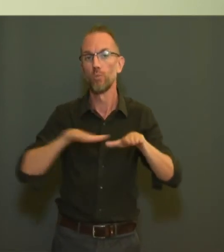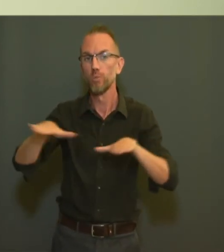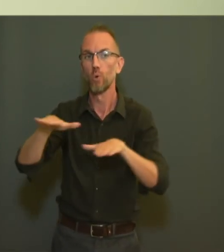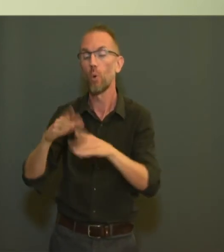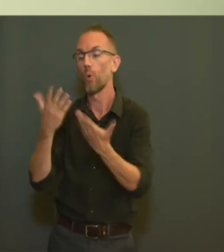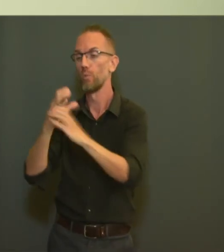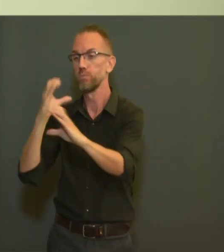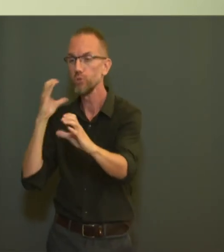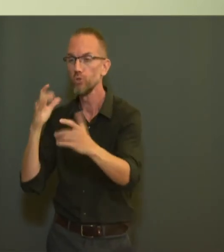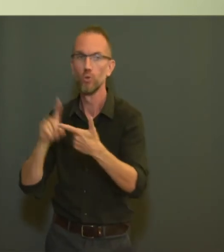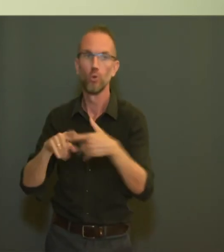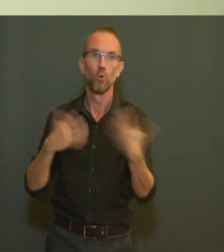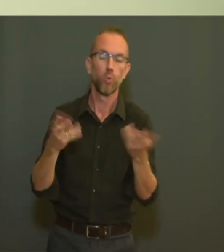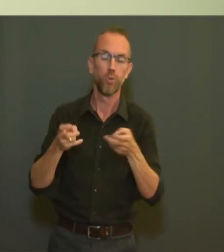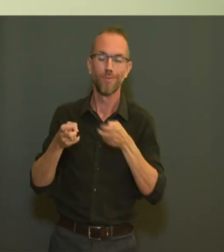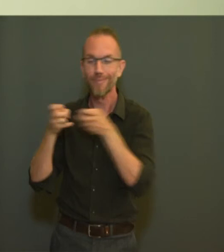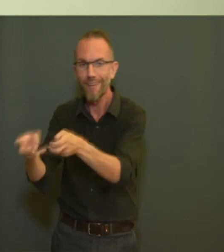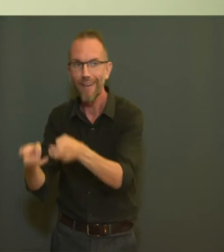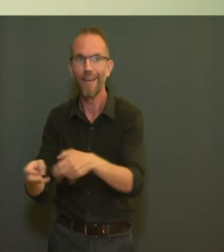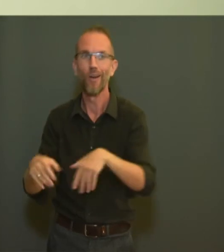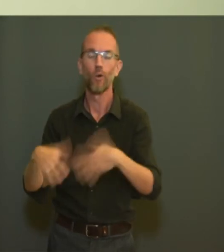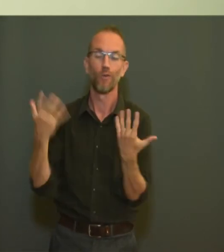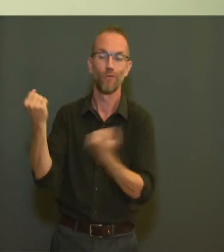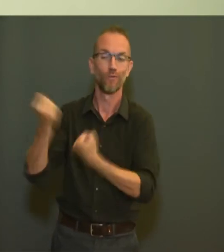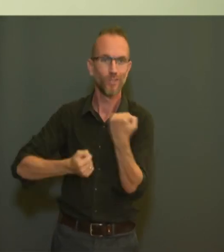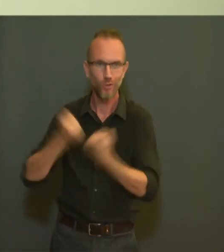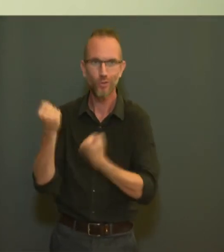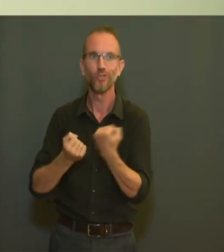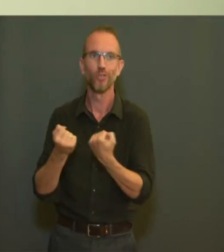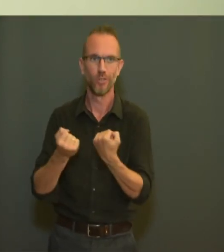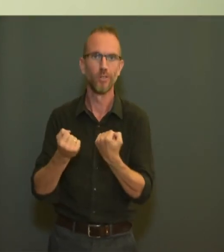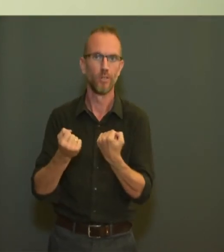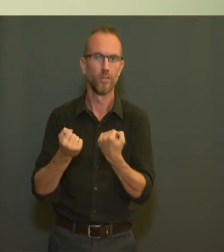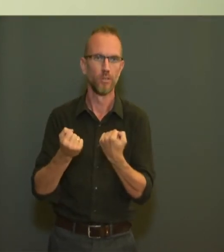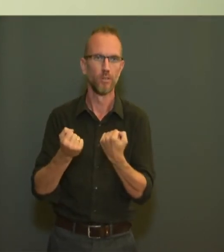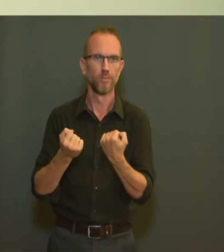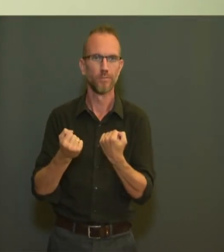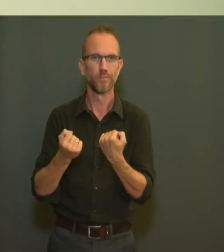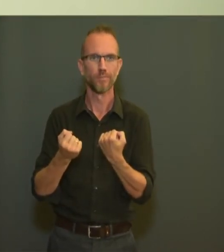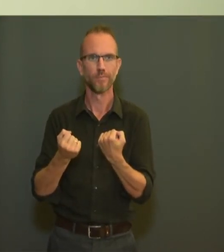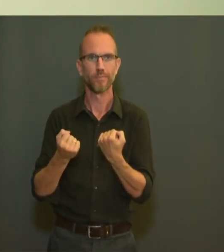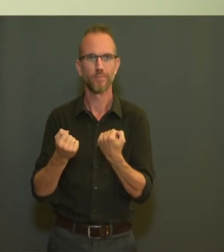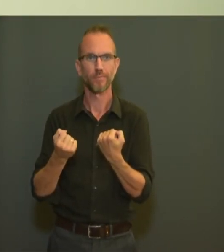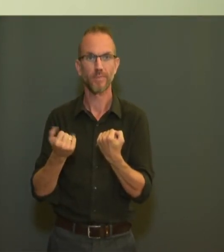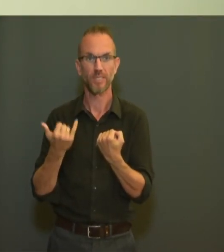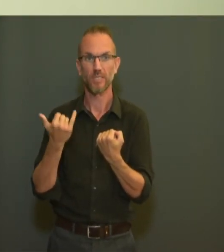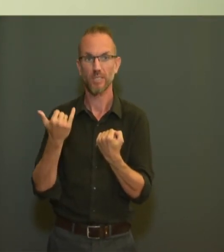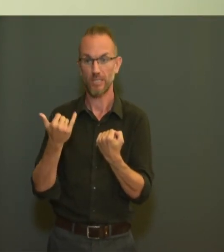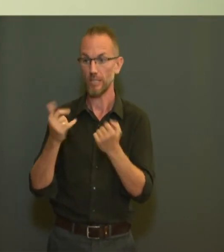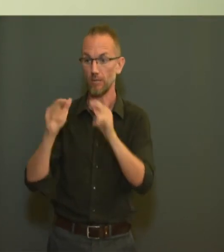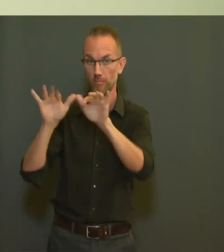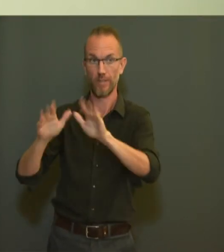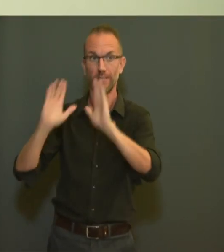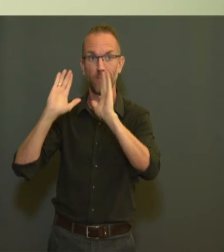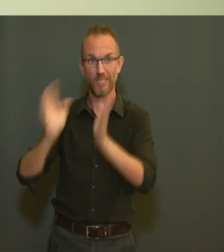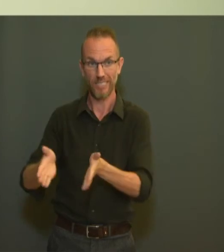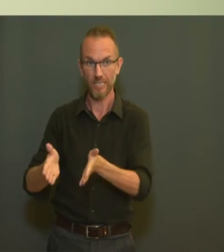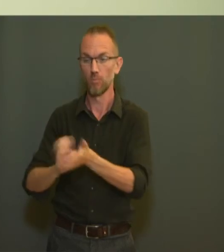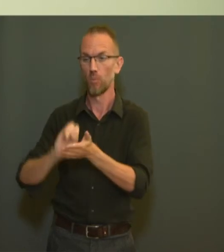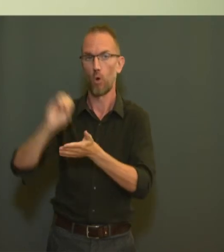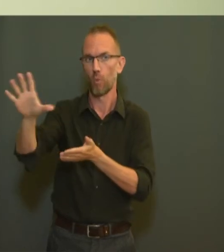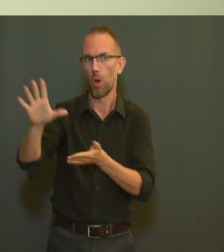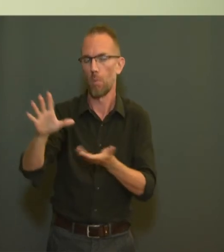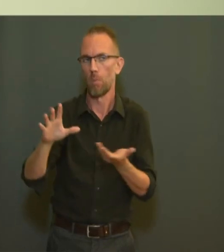exemple, le train, la voiture, le fait d'avoir envoyé simplement ce document va suffire et il pourra